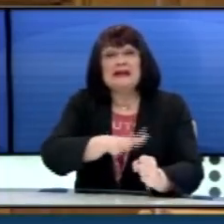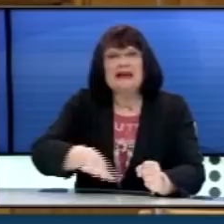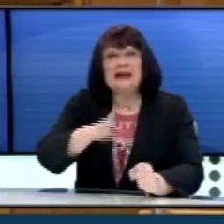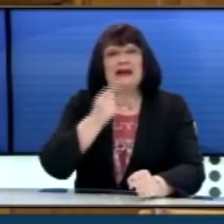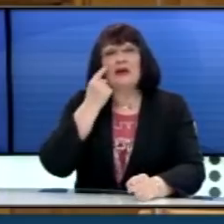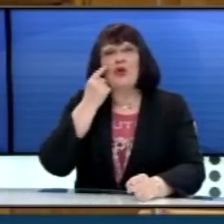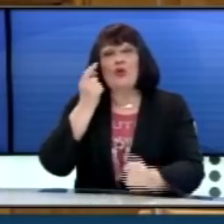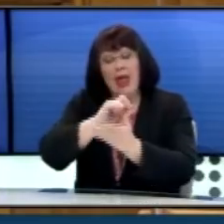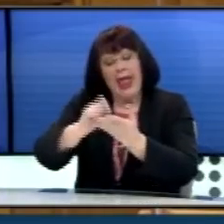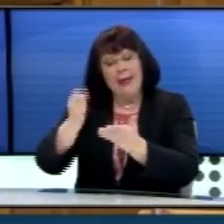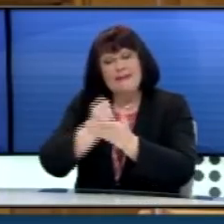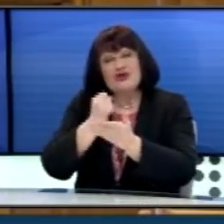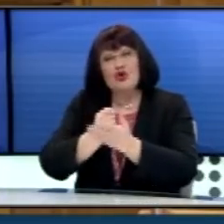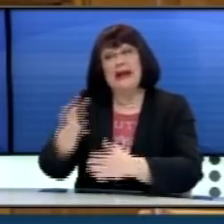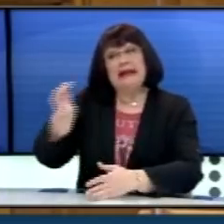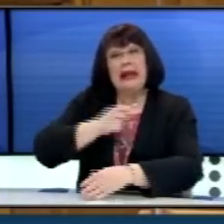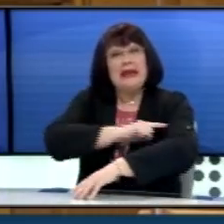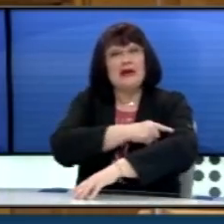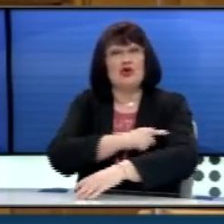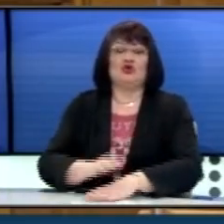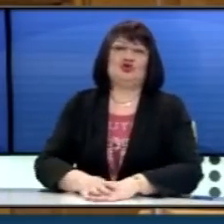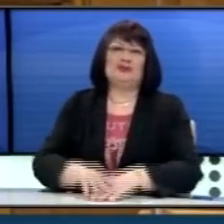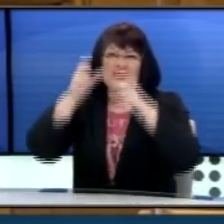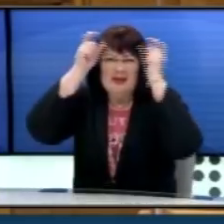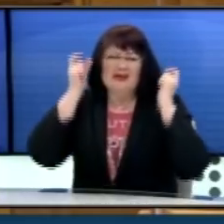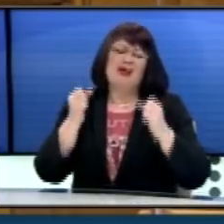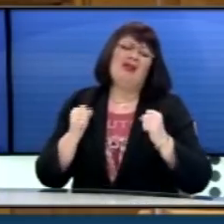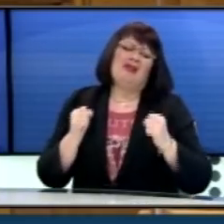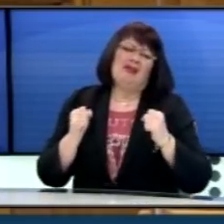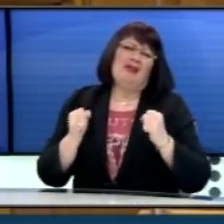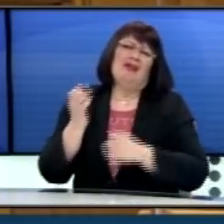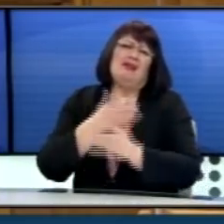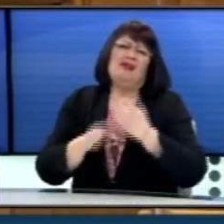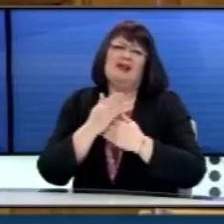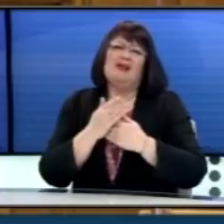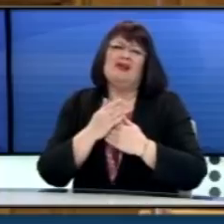Σας διαβάζω από την ανοιχτή του επιστολή. Νοσηλευτές διαλυμένοι από τη